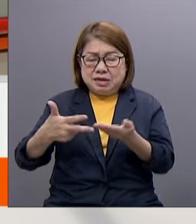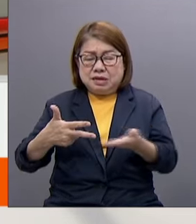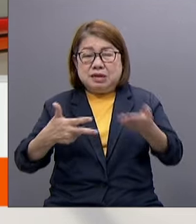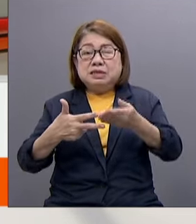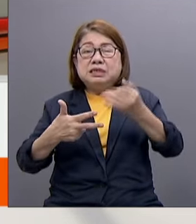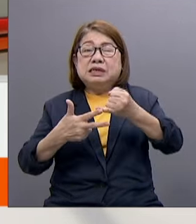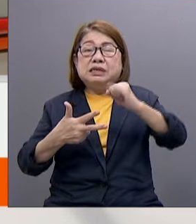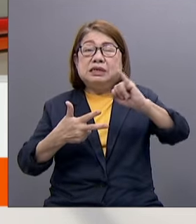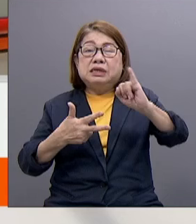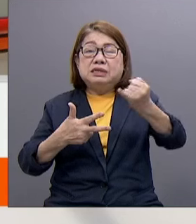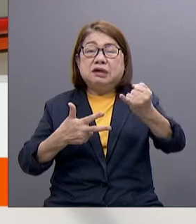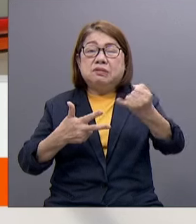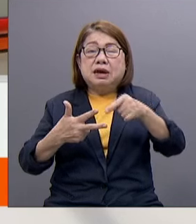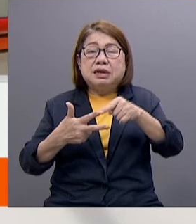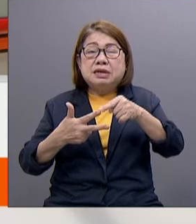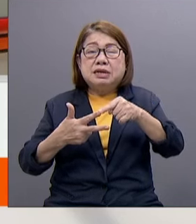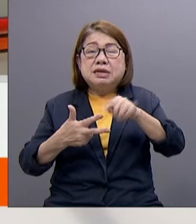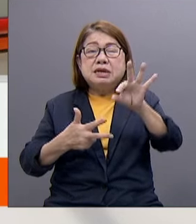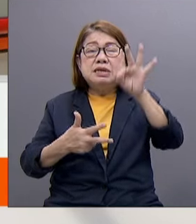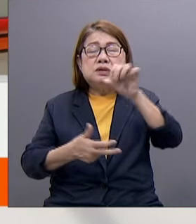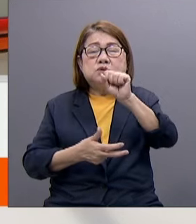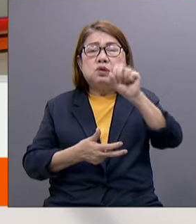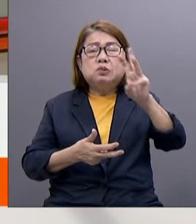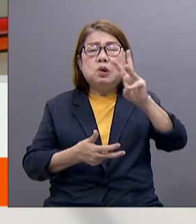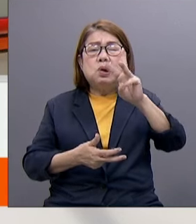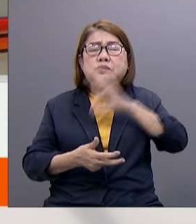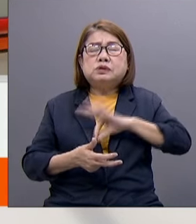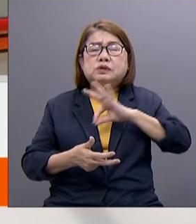พิ่งจะผ่านพ้นไปบ้างคะ